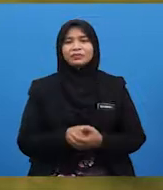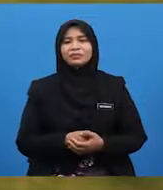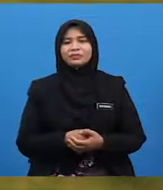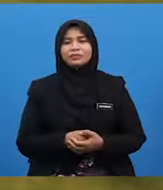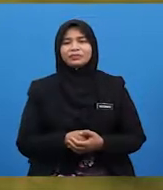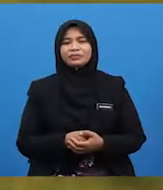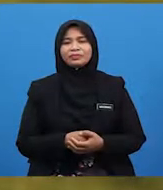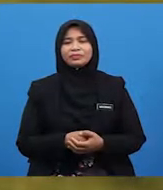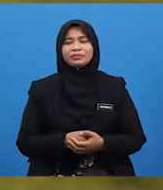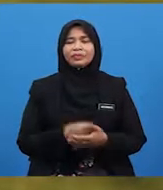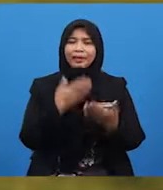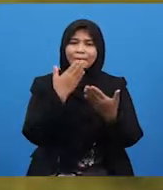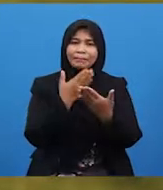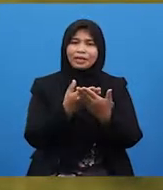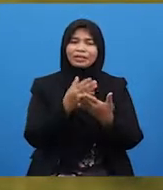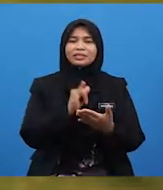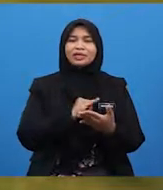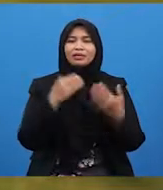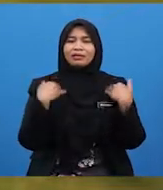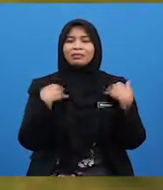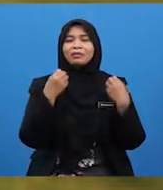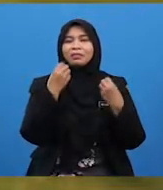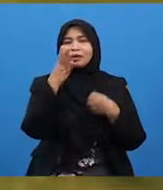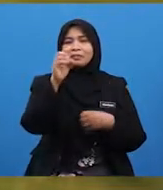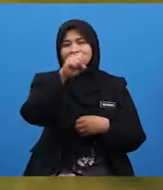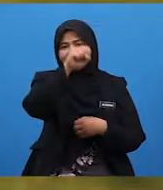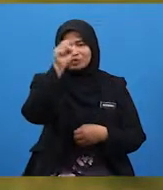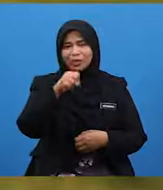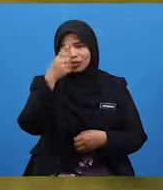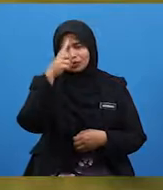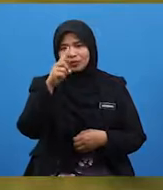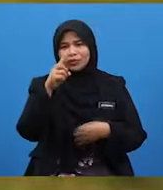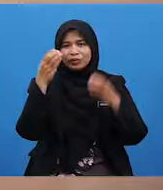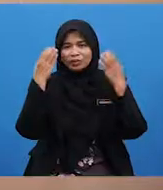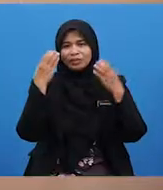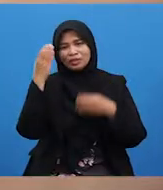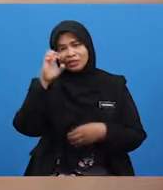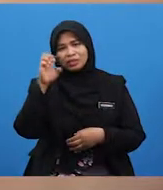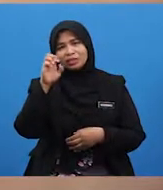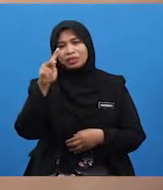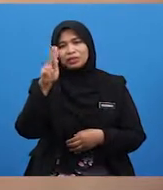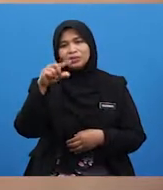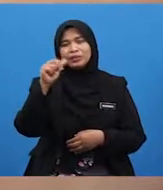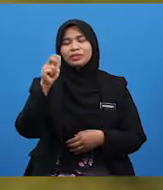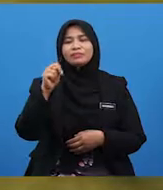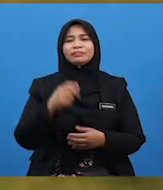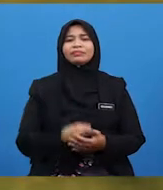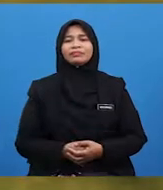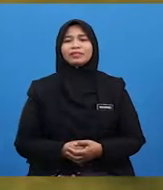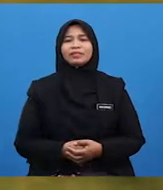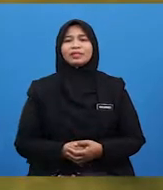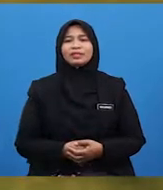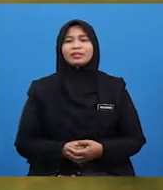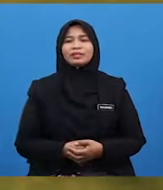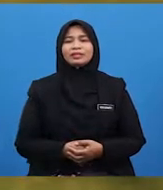ini, Encik Kugan. Baik, saya ada beberapa soalan untuk ditujukan kepada Encik Kugan. Boleh-boleh, Cikgu Sasi.